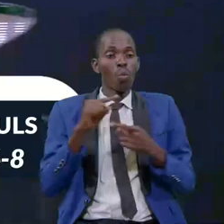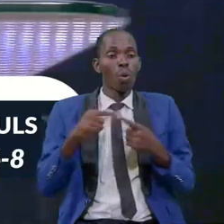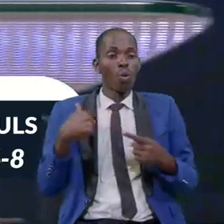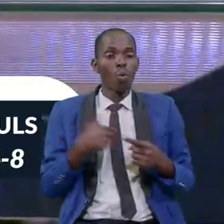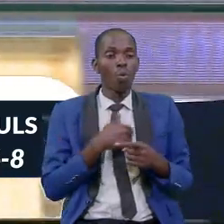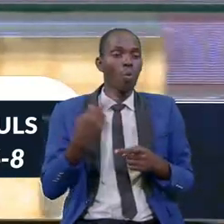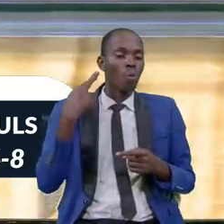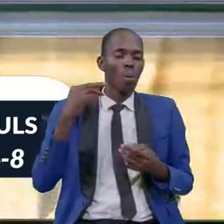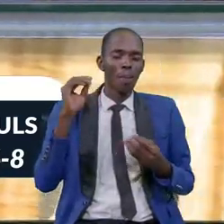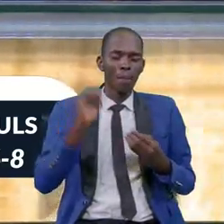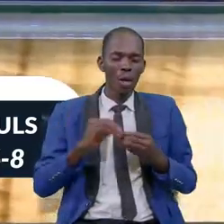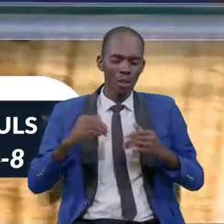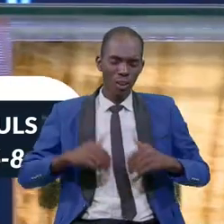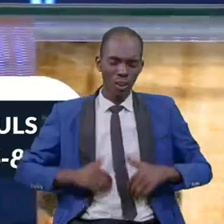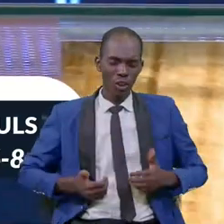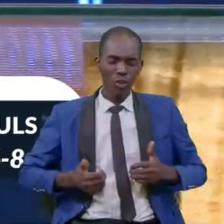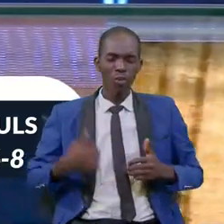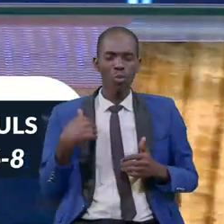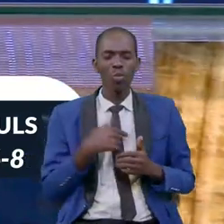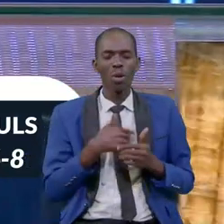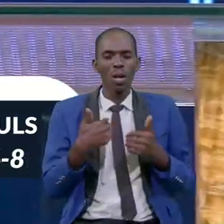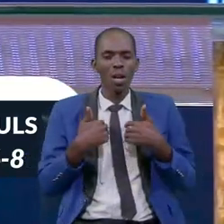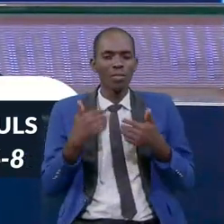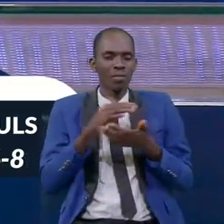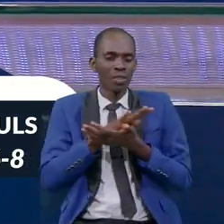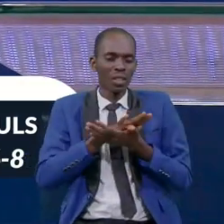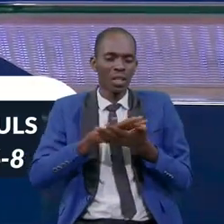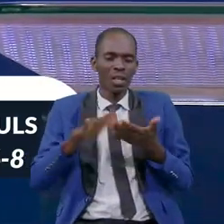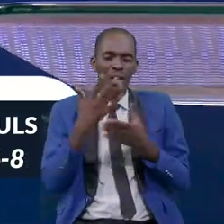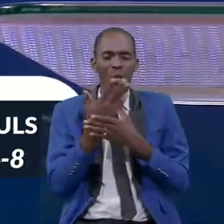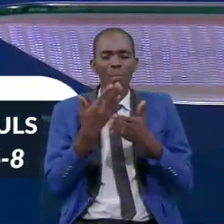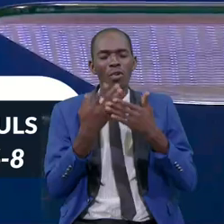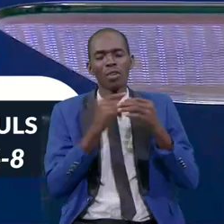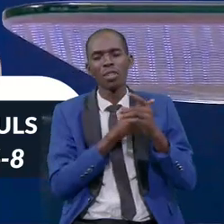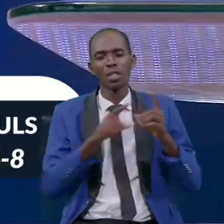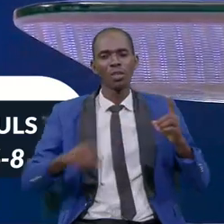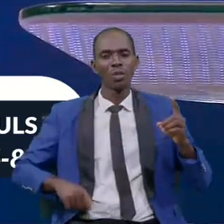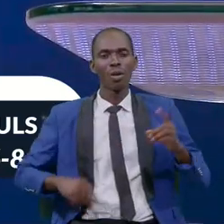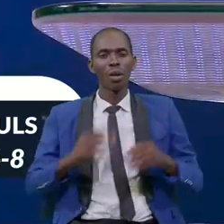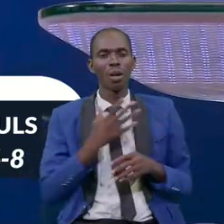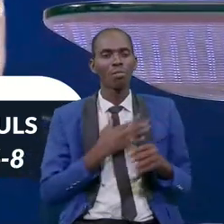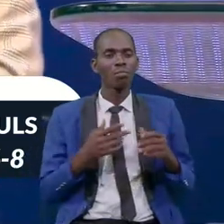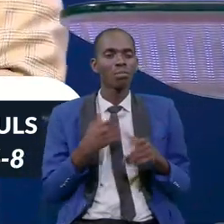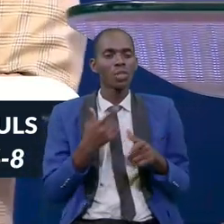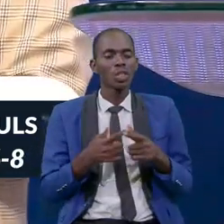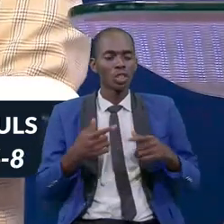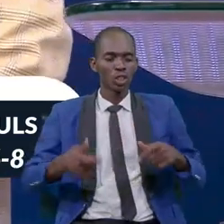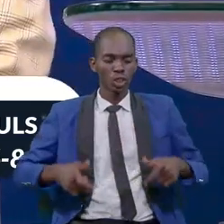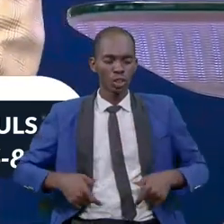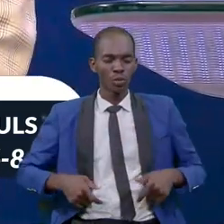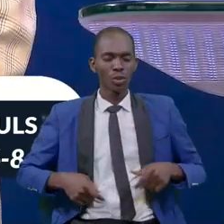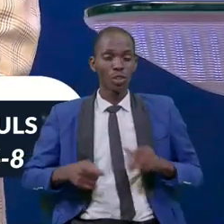Lorsqu'on était jeune, on avait les mains pures devant le Seigneur. Les tentations viennent.